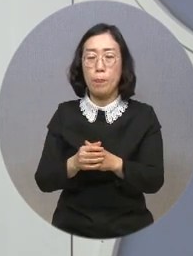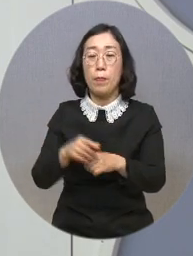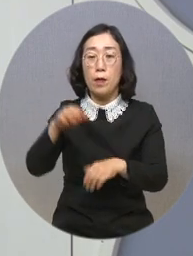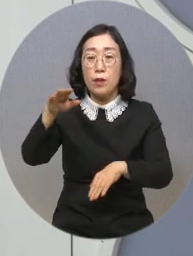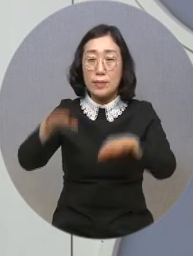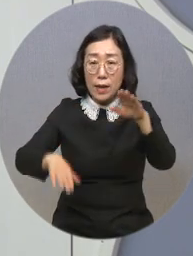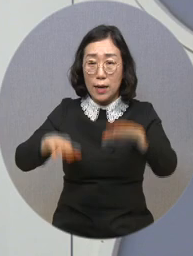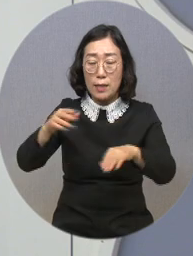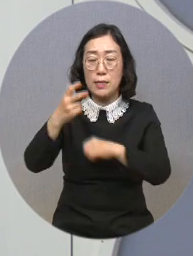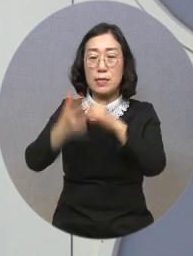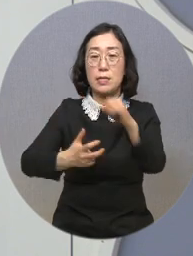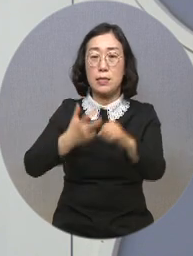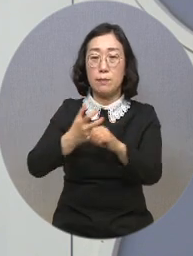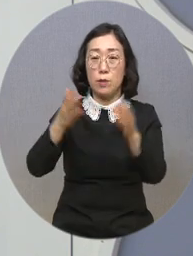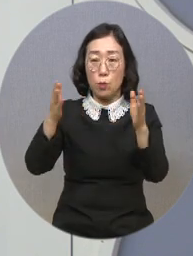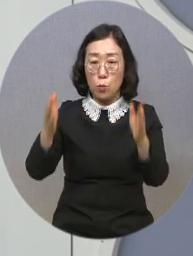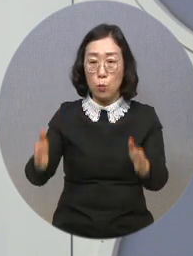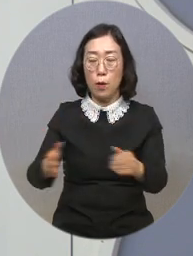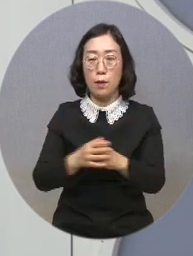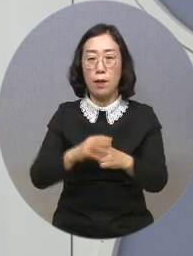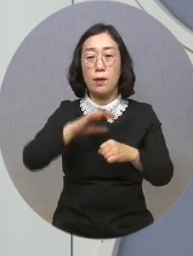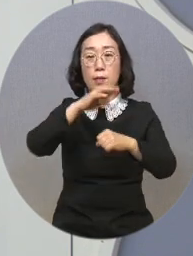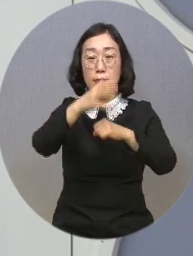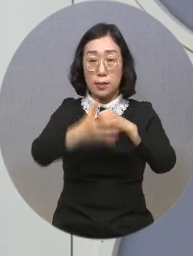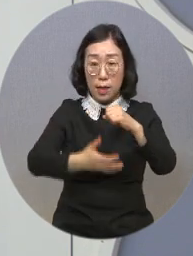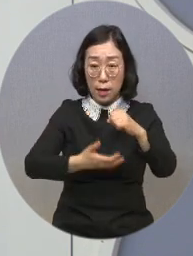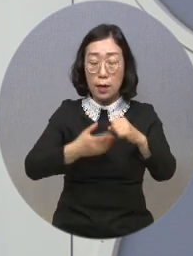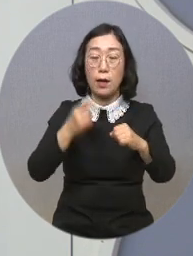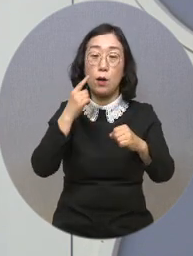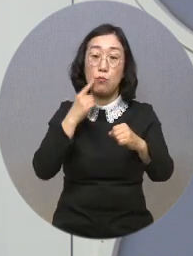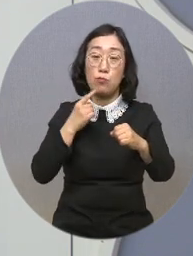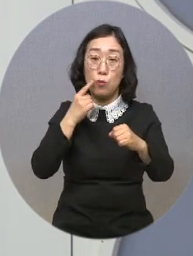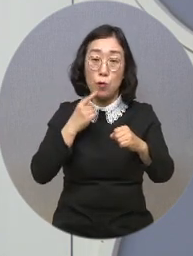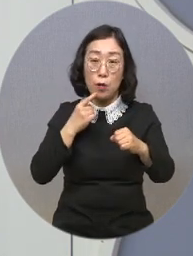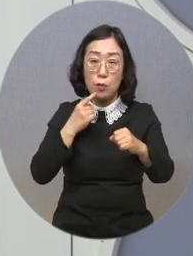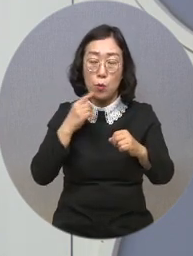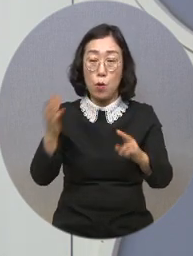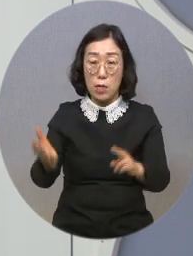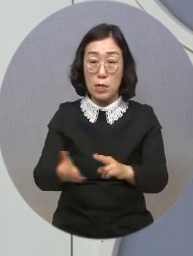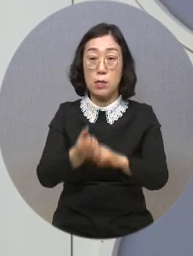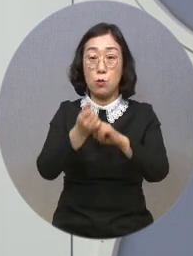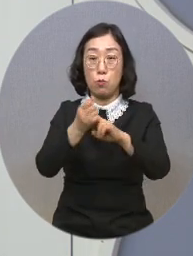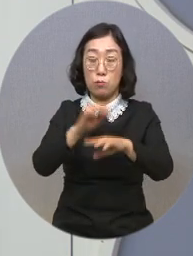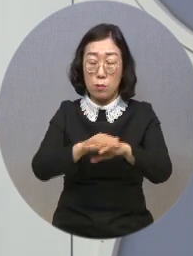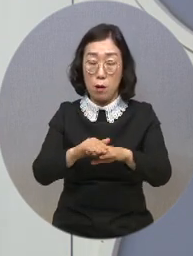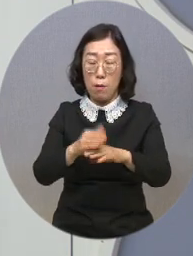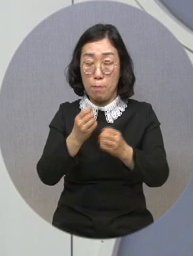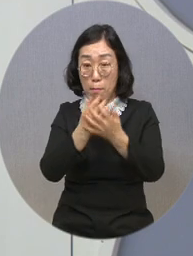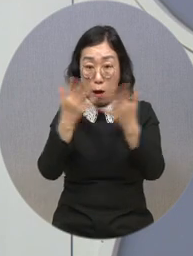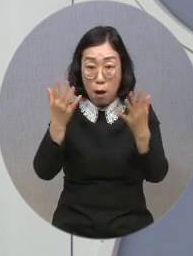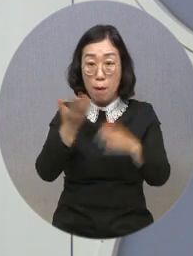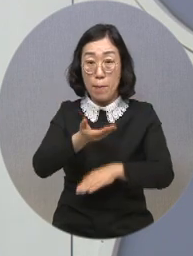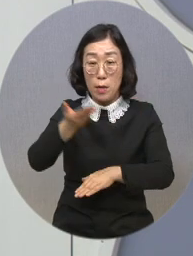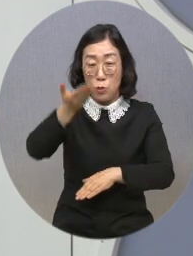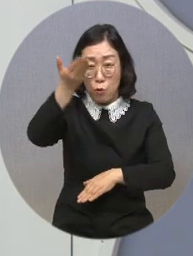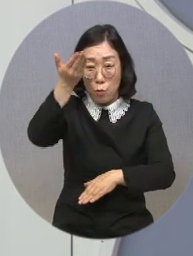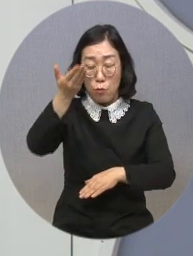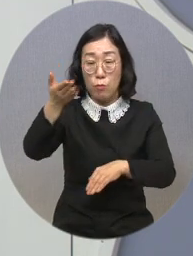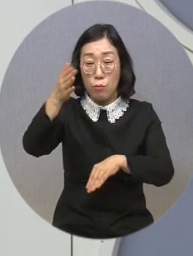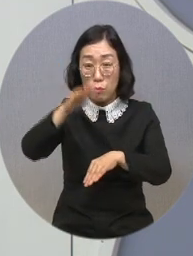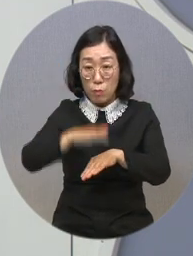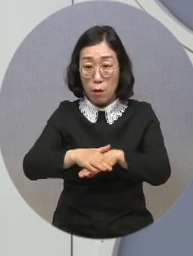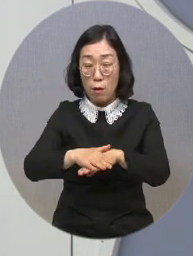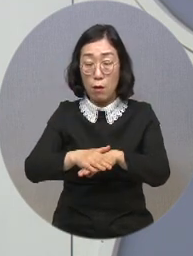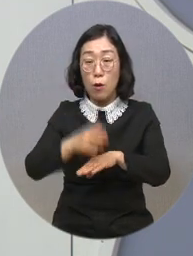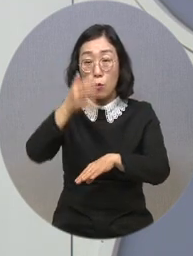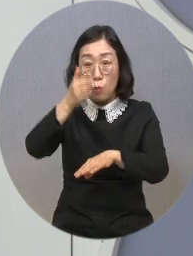지난 70년 동안 세계가 부러워할 정도로 기적을 이룬 나라가 됐는데 총체적으로 보면 굉장히 잘 사는